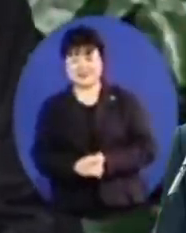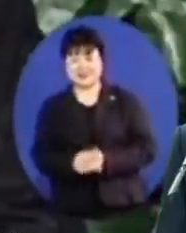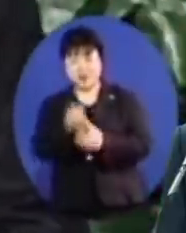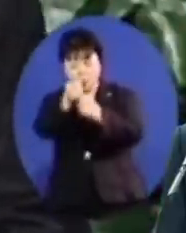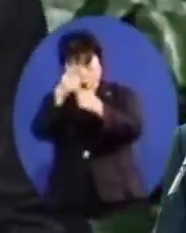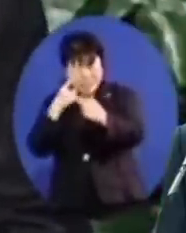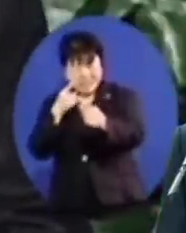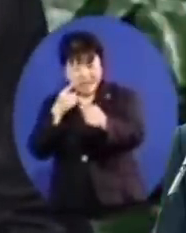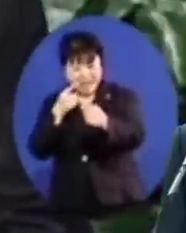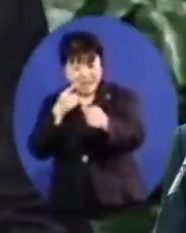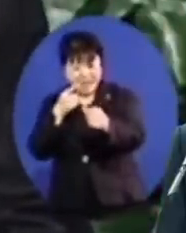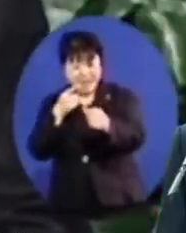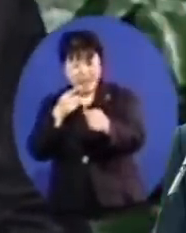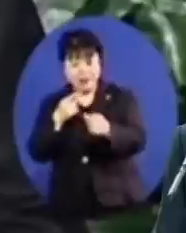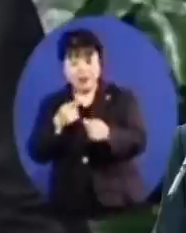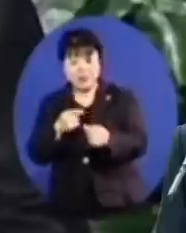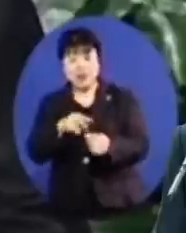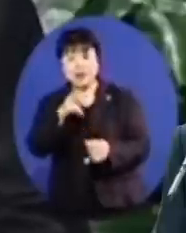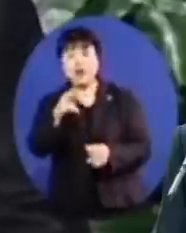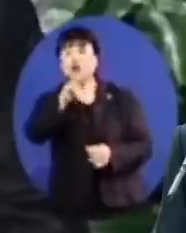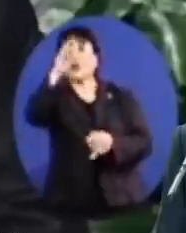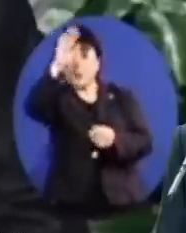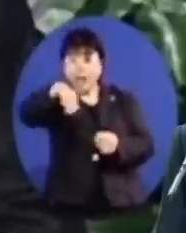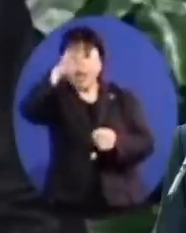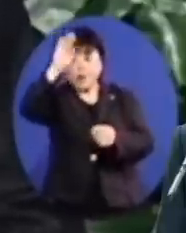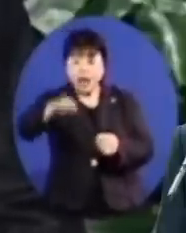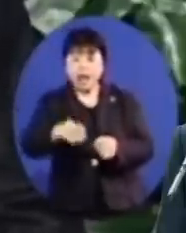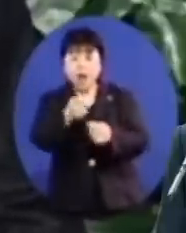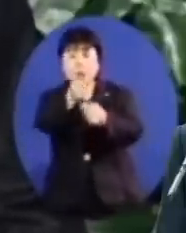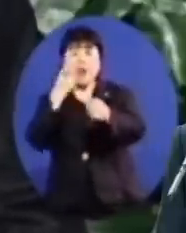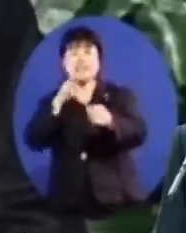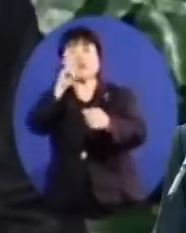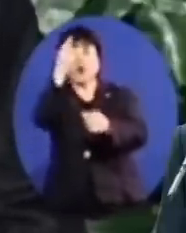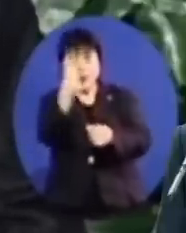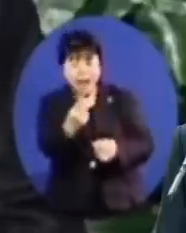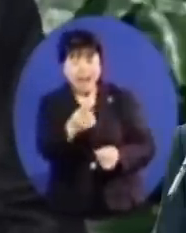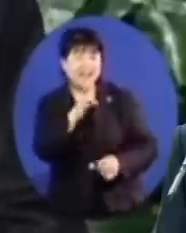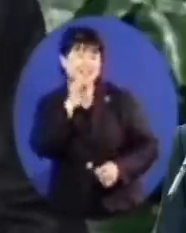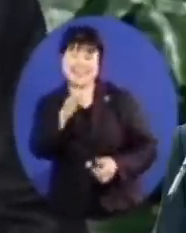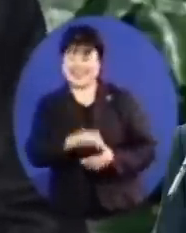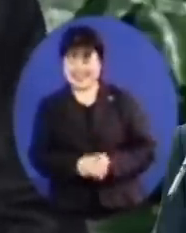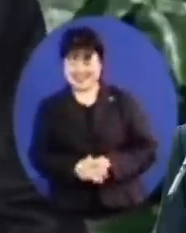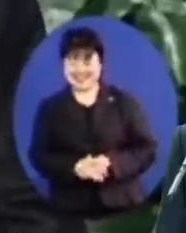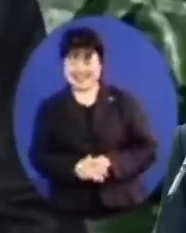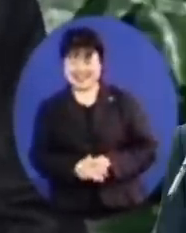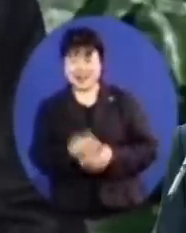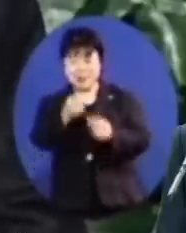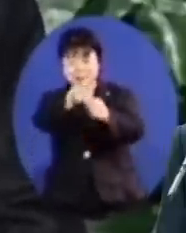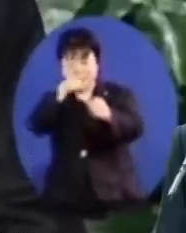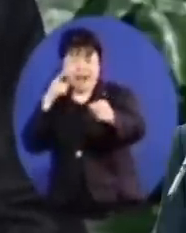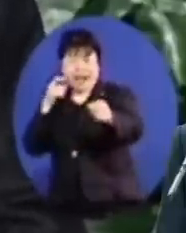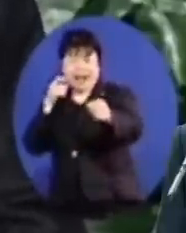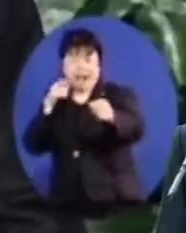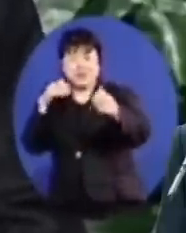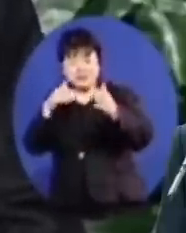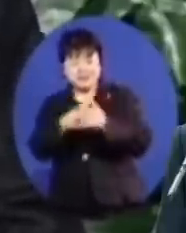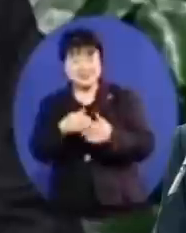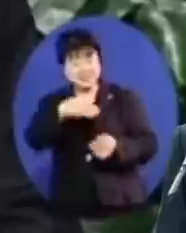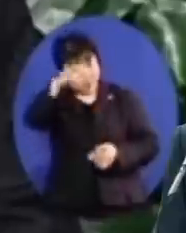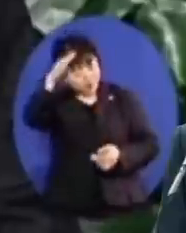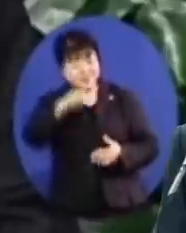화살이 한번 날아가면 다시 안 돌아옵니다. 돌아와 돌아와 화살아 돌아와 안 돌아옵니다. 그냥 가버리는